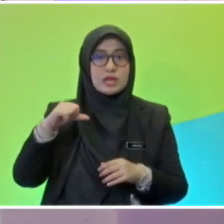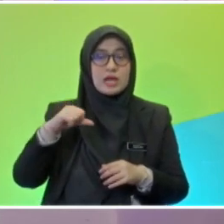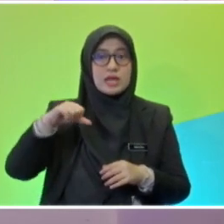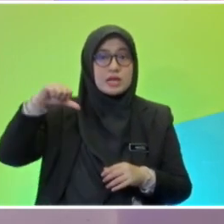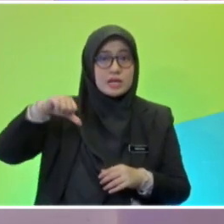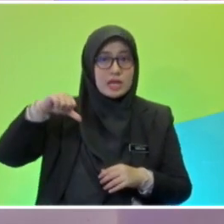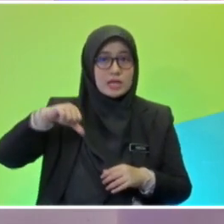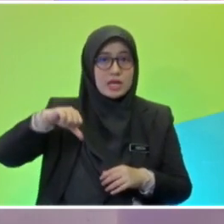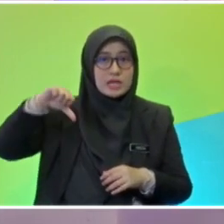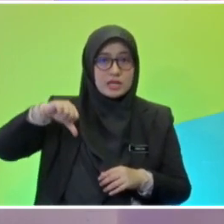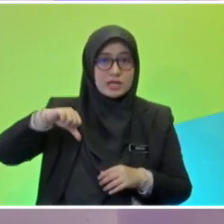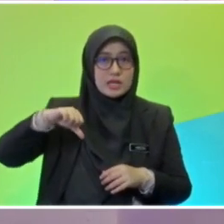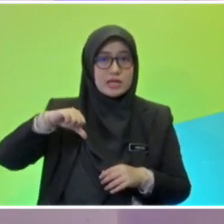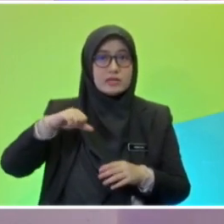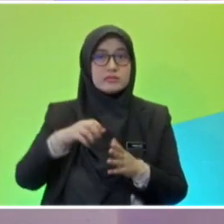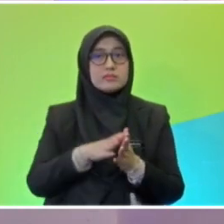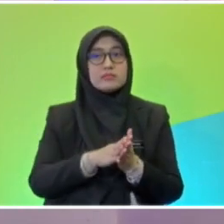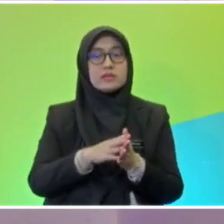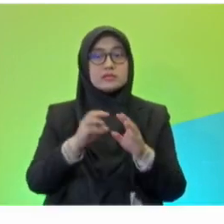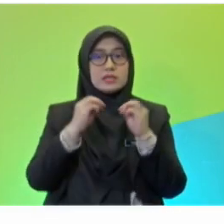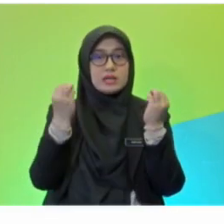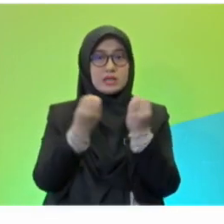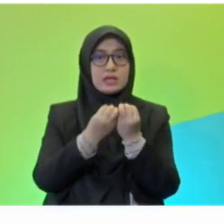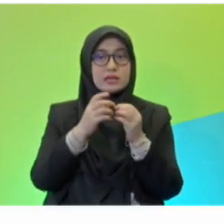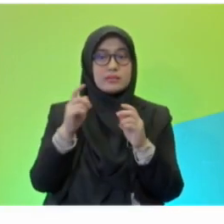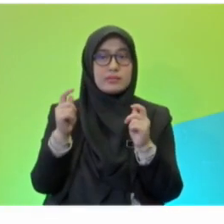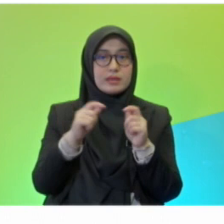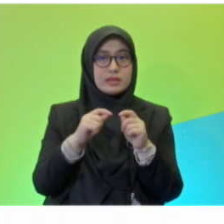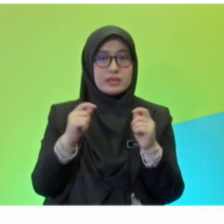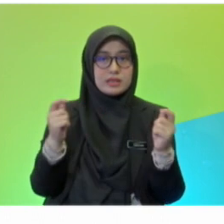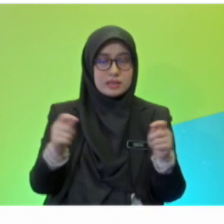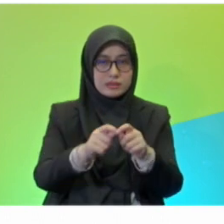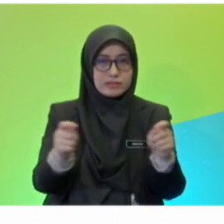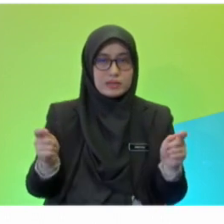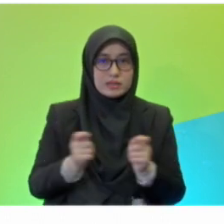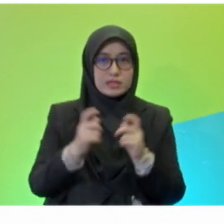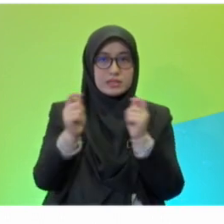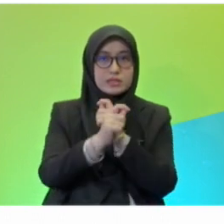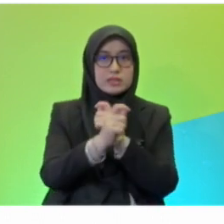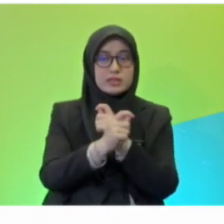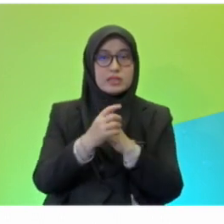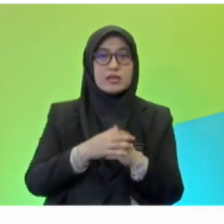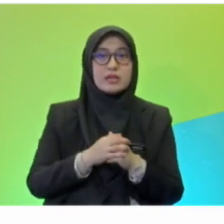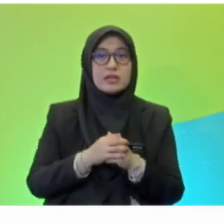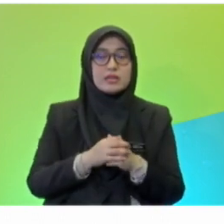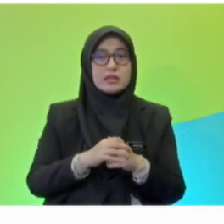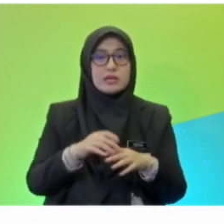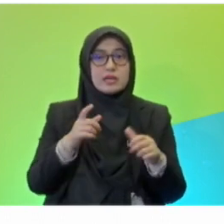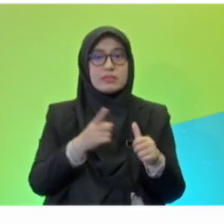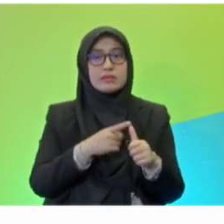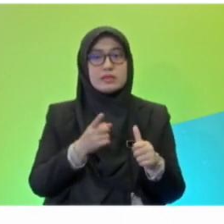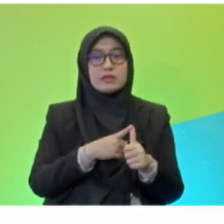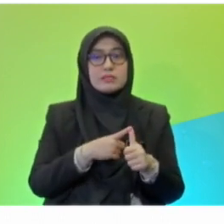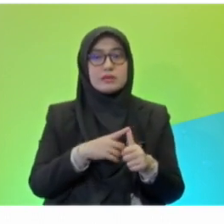dipelopori oleh beberapa faktor yang pertama Fathul istana Oke gunakan istana untuk padamkan kebangkitan masyarakat jadi